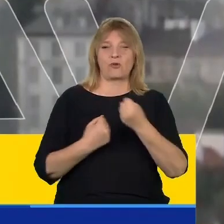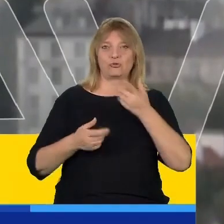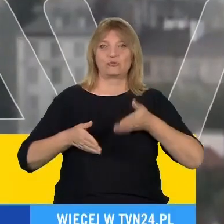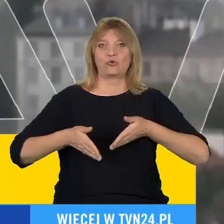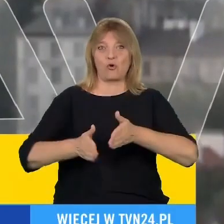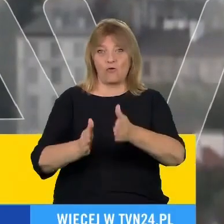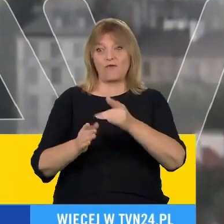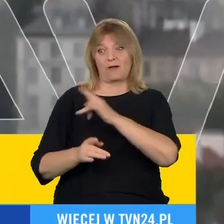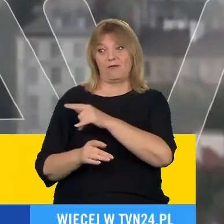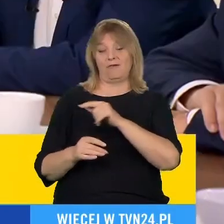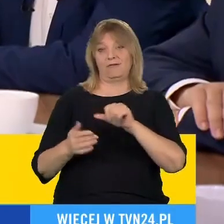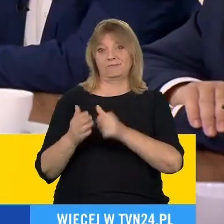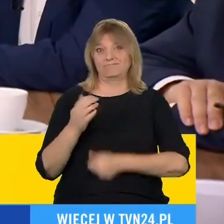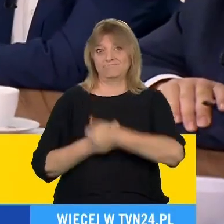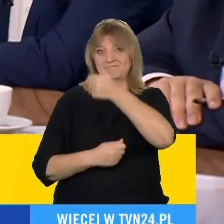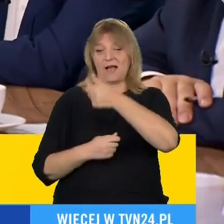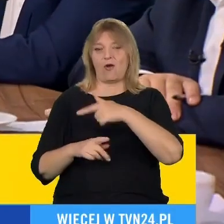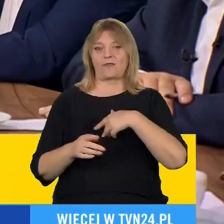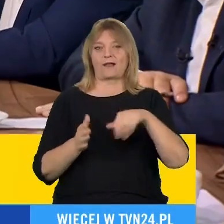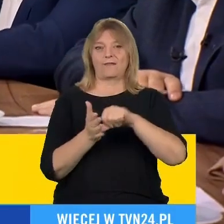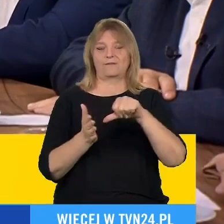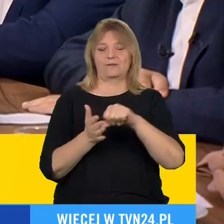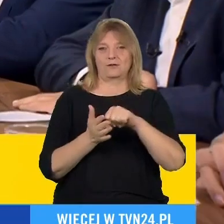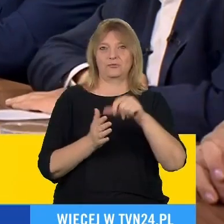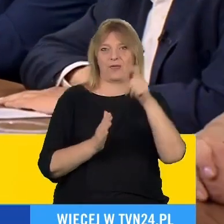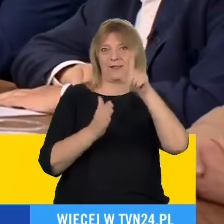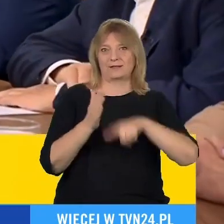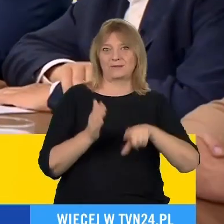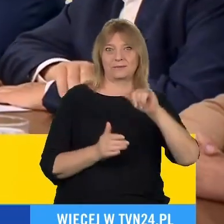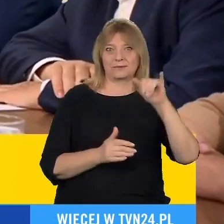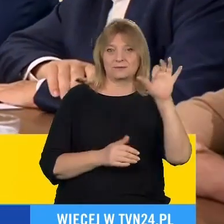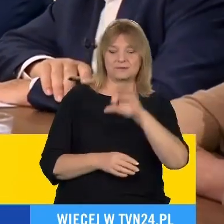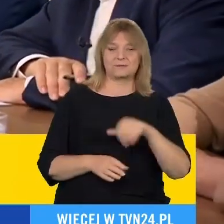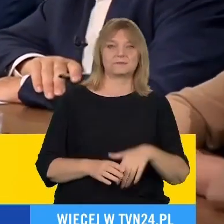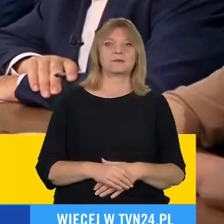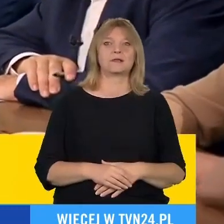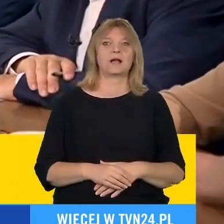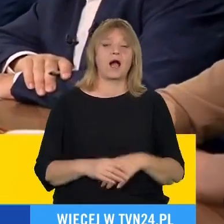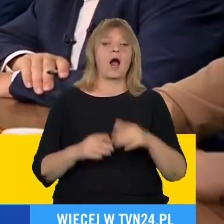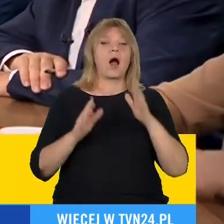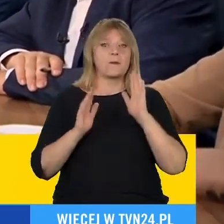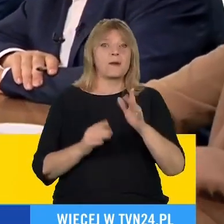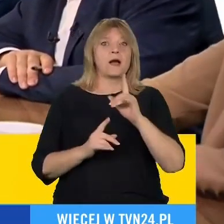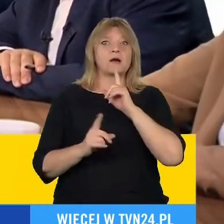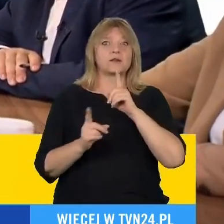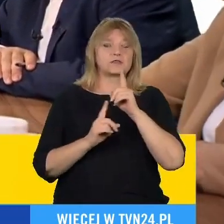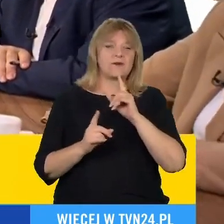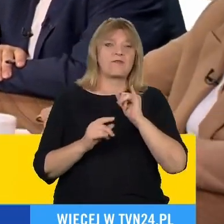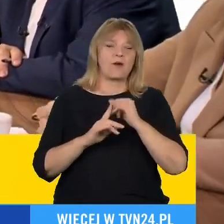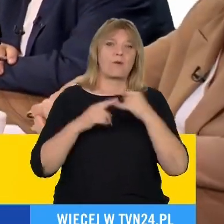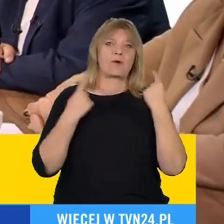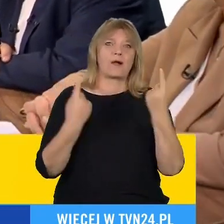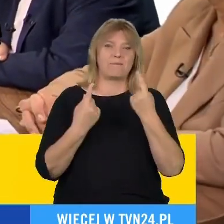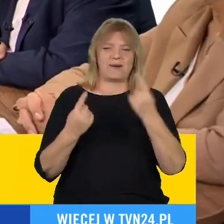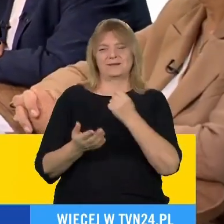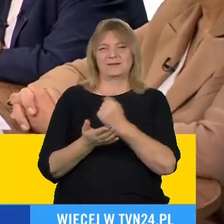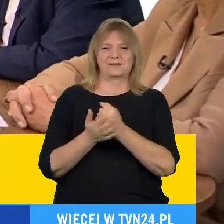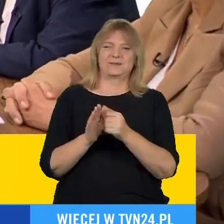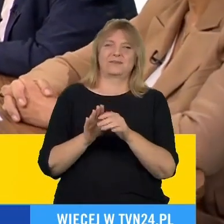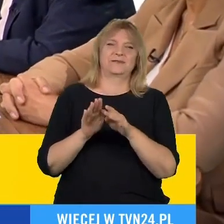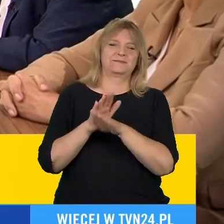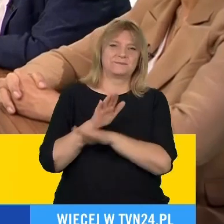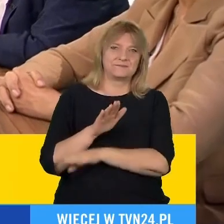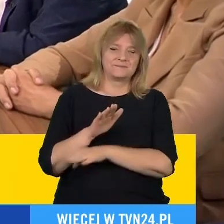Krzysztof Bosak. Znaczy przede wszystkim z punktu widzenia kampanii wyborczej, bo pan redaktor zapowiedział, że będziemy o kampanii rozmawiać, to są sprawy marginalne. Moim zdaniem one pokazują, że